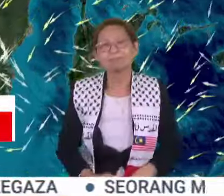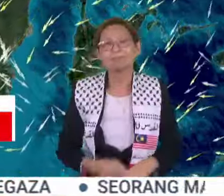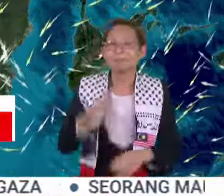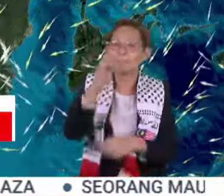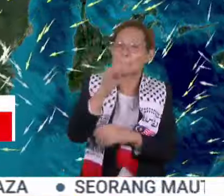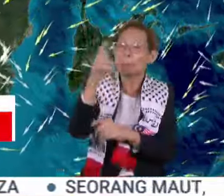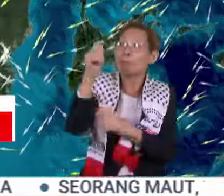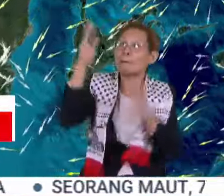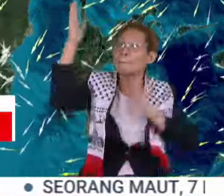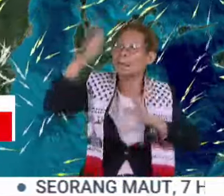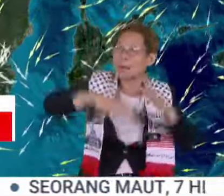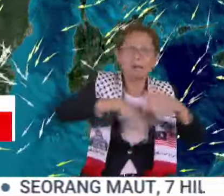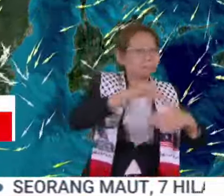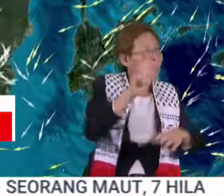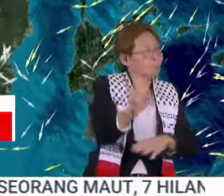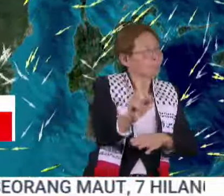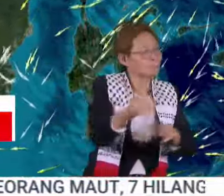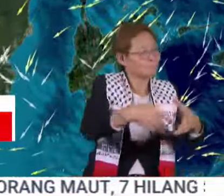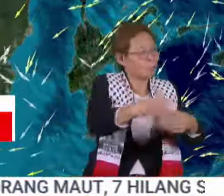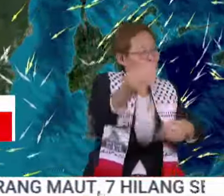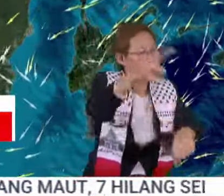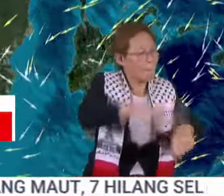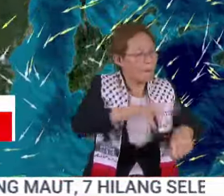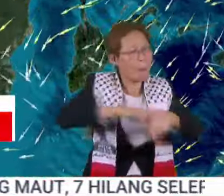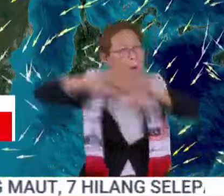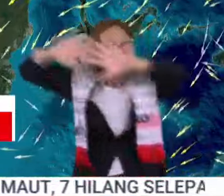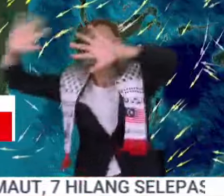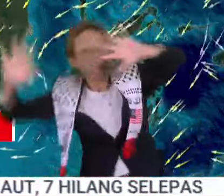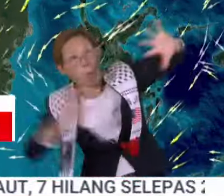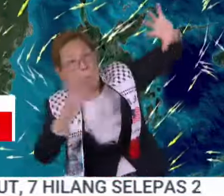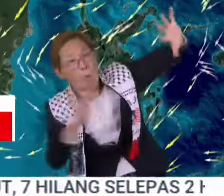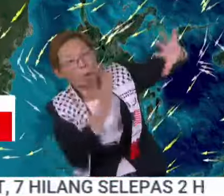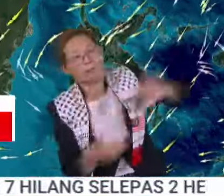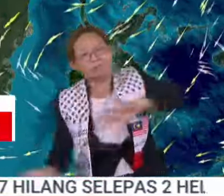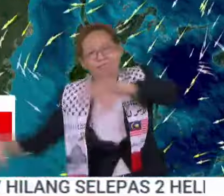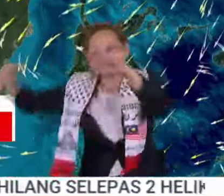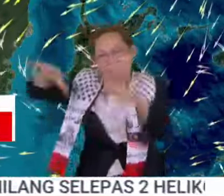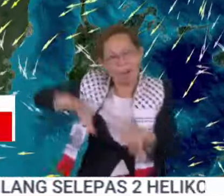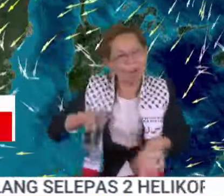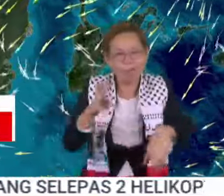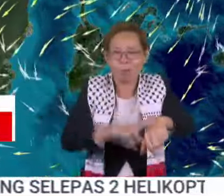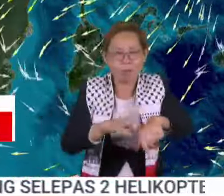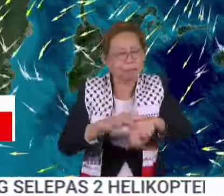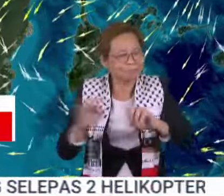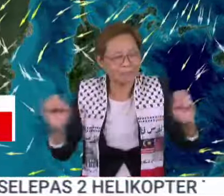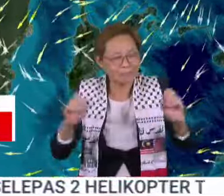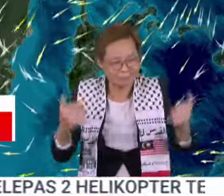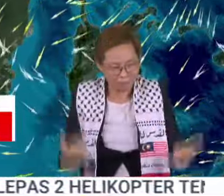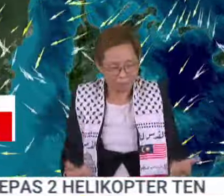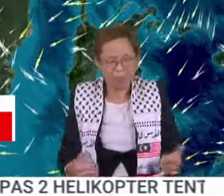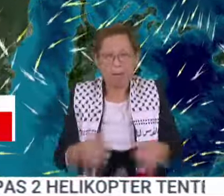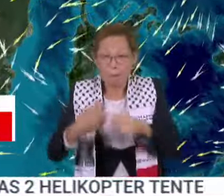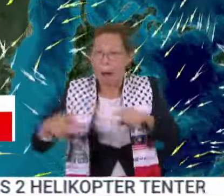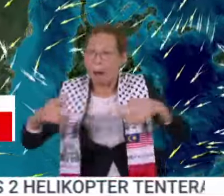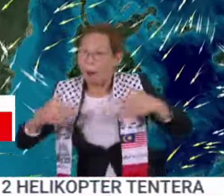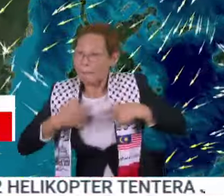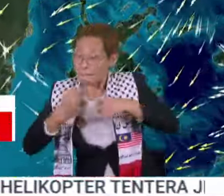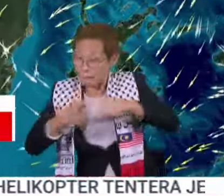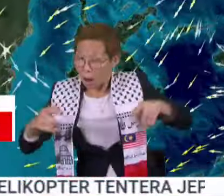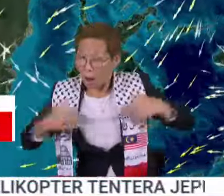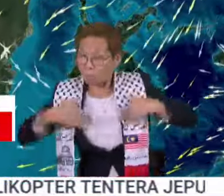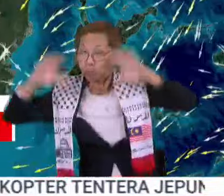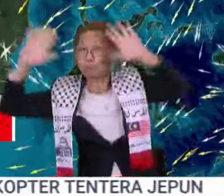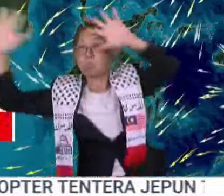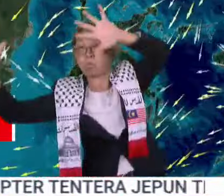itu, Met Malaysia tidak mengeluarkan sebarang amaran angin kencang dan laut gelora buat masa ini. Namun demikian, terdapat